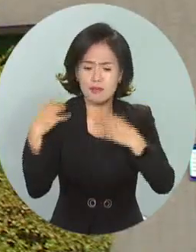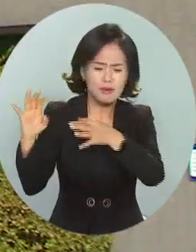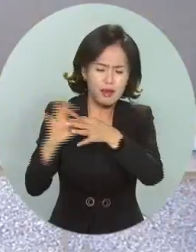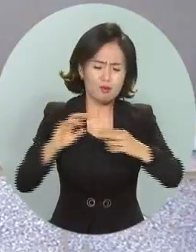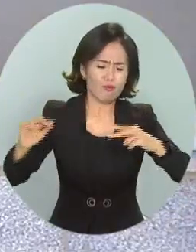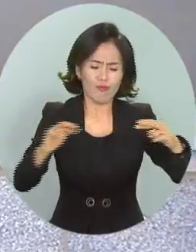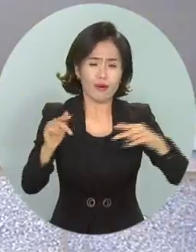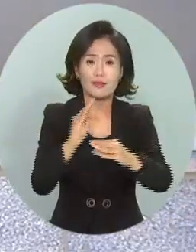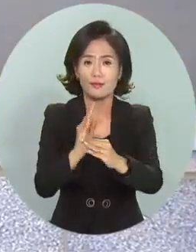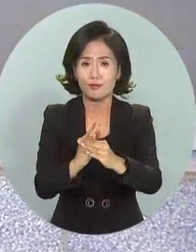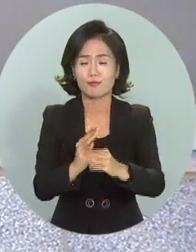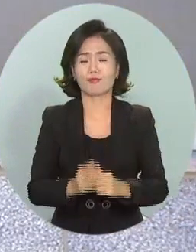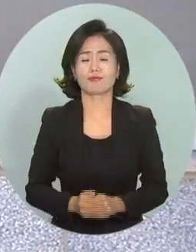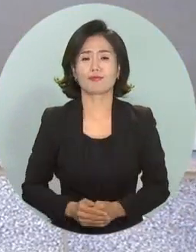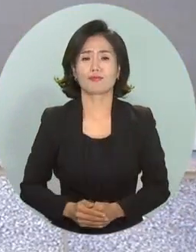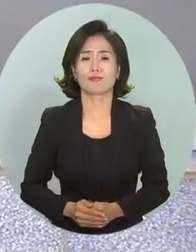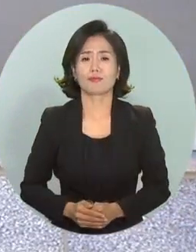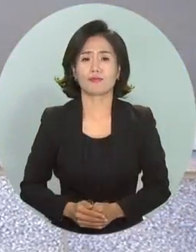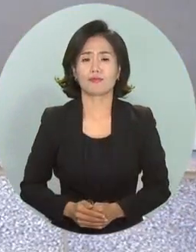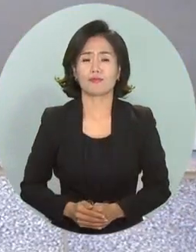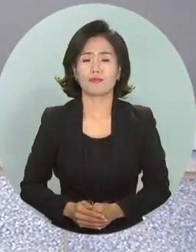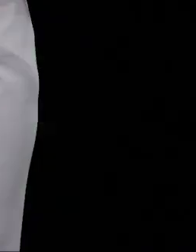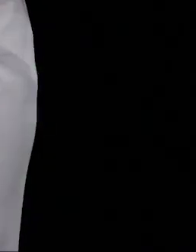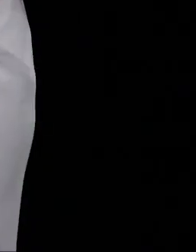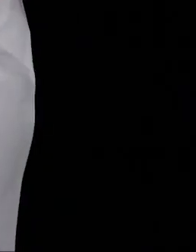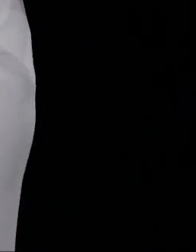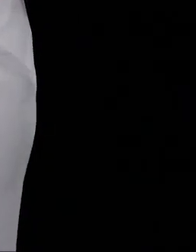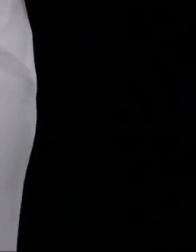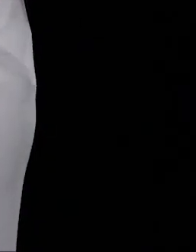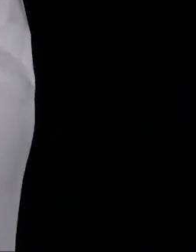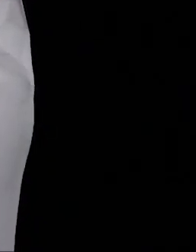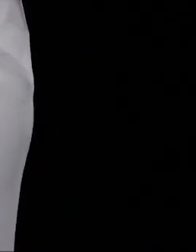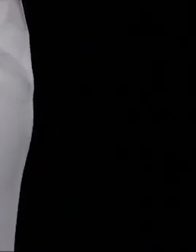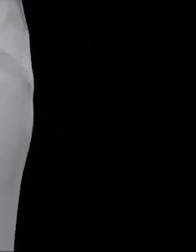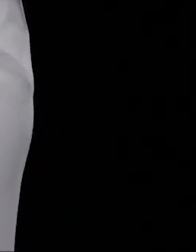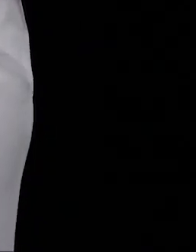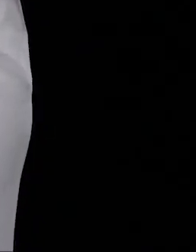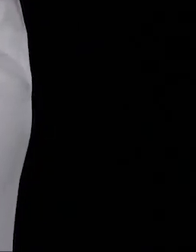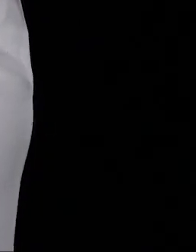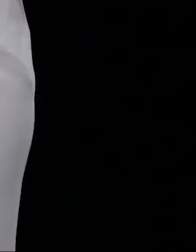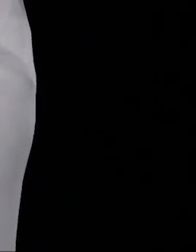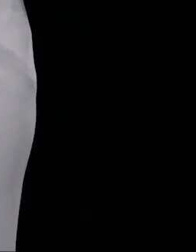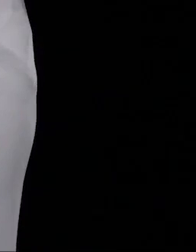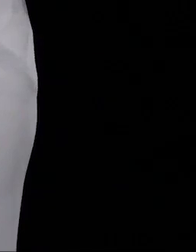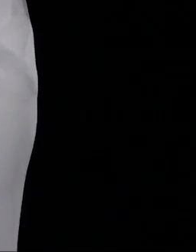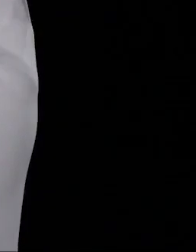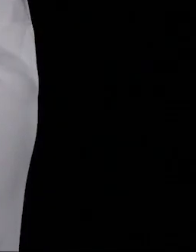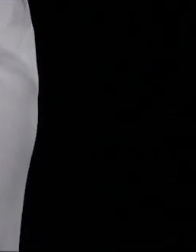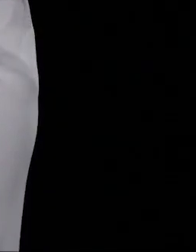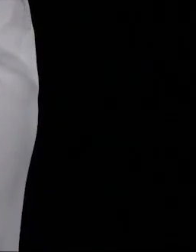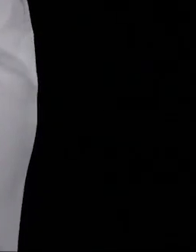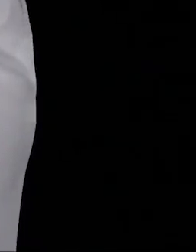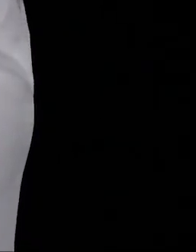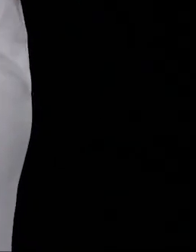가열되고 있습니다 MBC 뉴스 임입니다 언제 어디서나 내손안의 뉴스 광